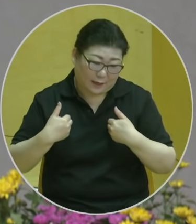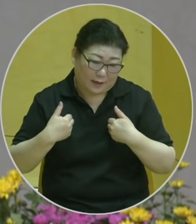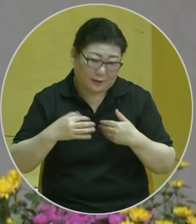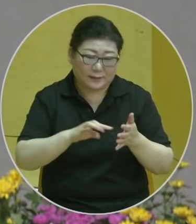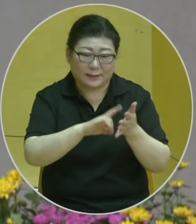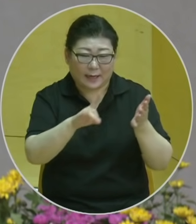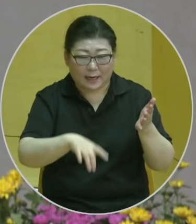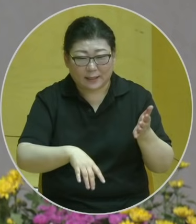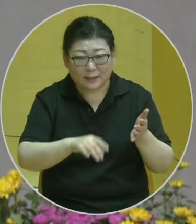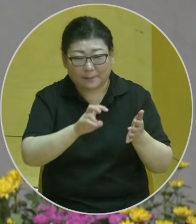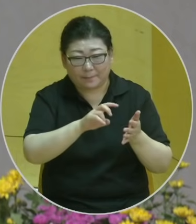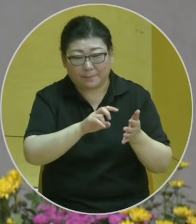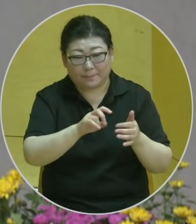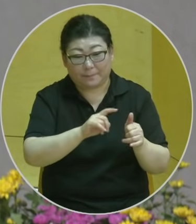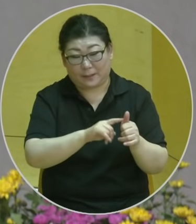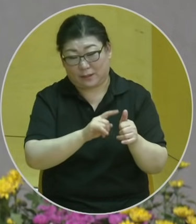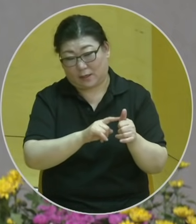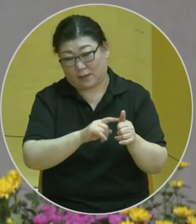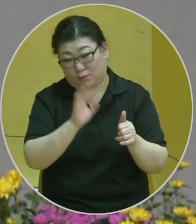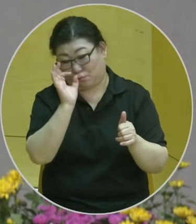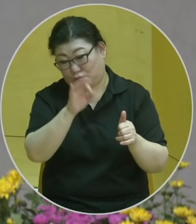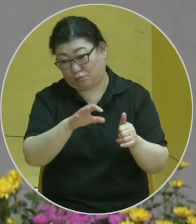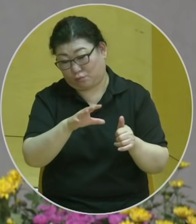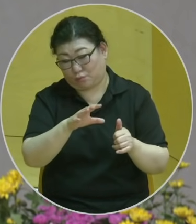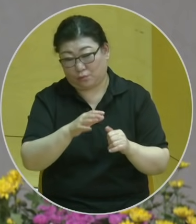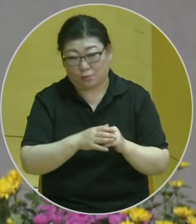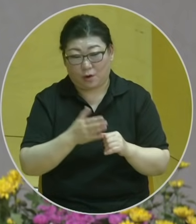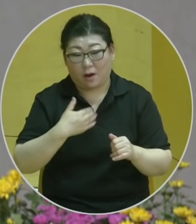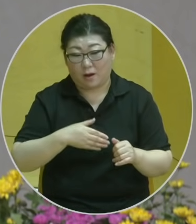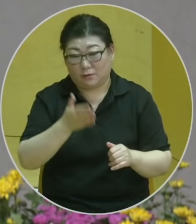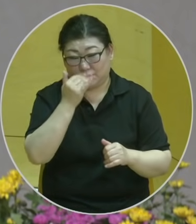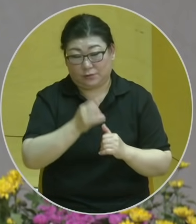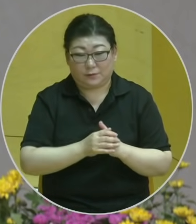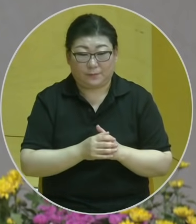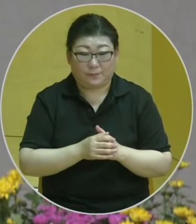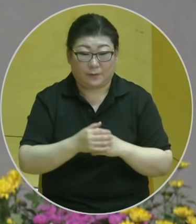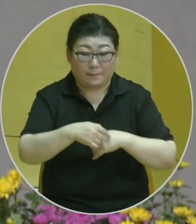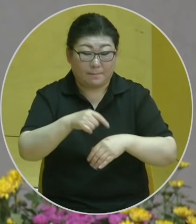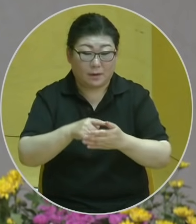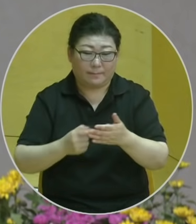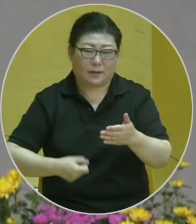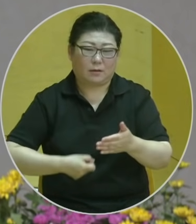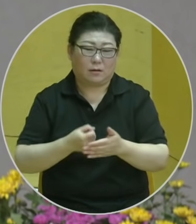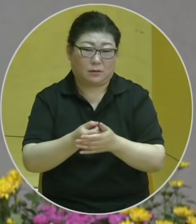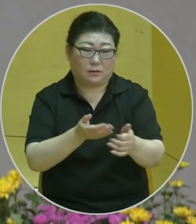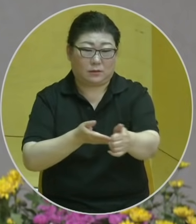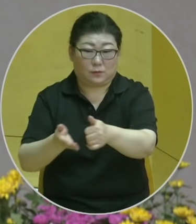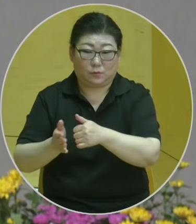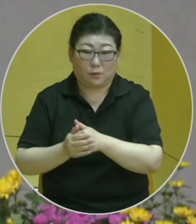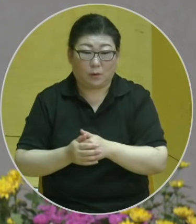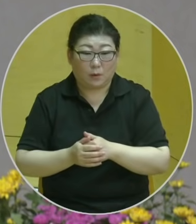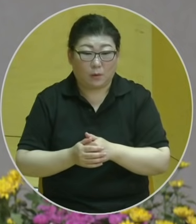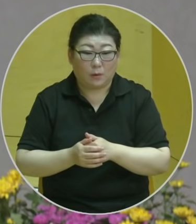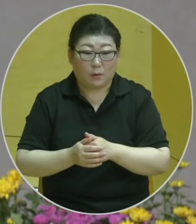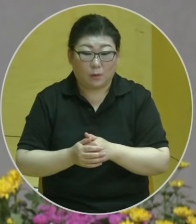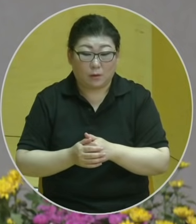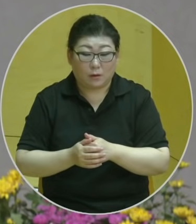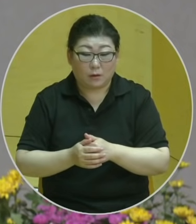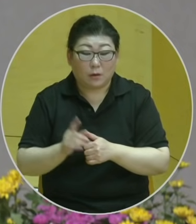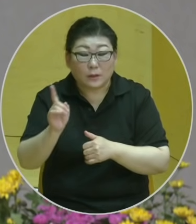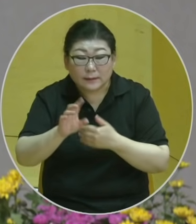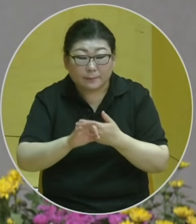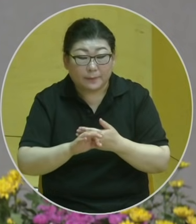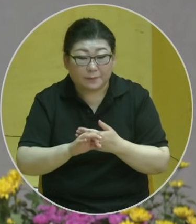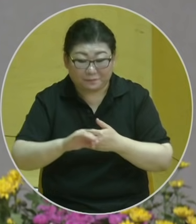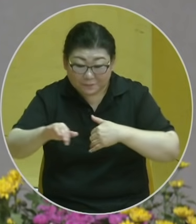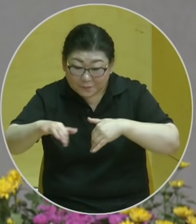알 수가 있습니다. 여러분 마음의 결단을 하시길 바랍니다. 어쩌면 오늘 길 가다가 세리마태가 세관에